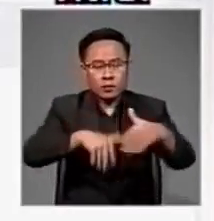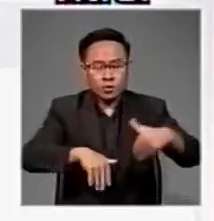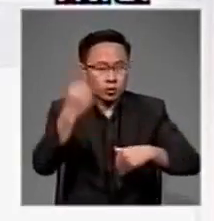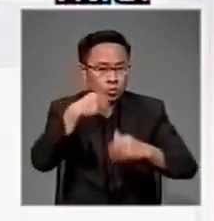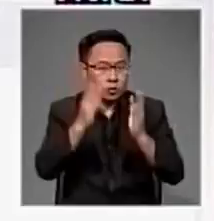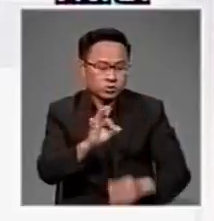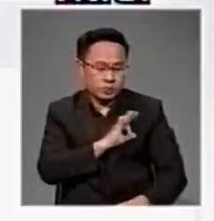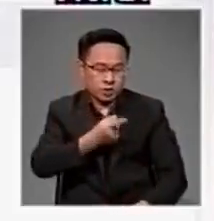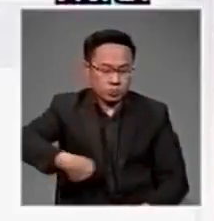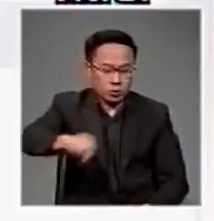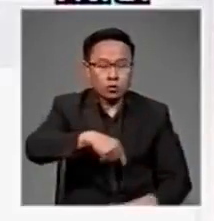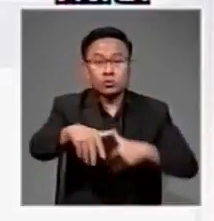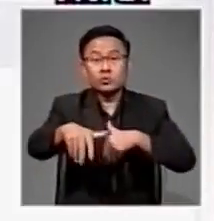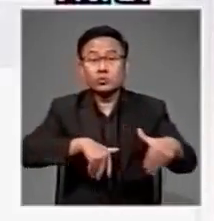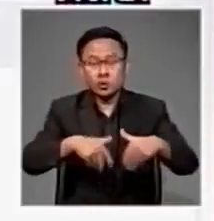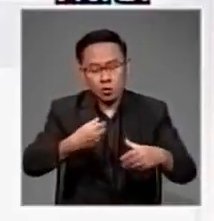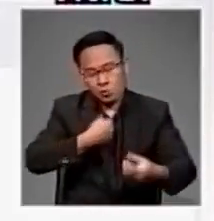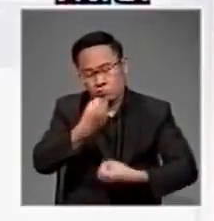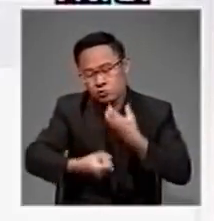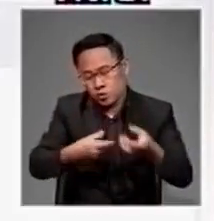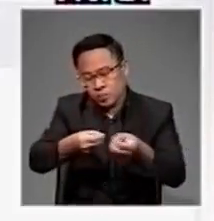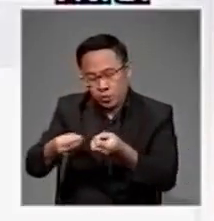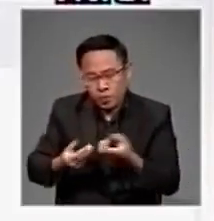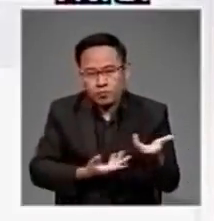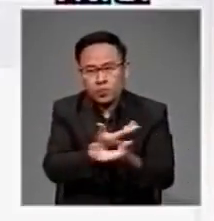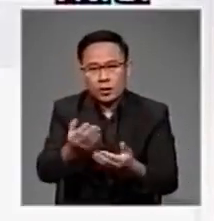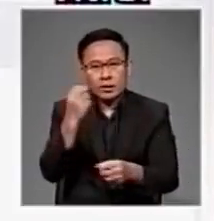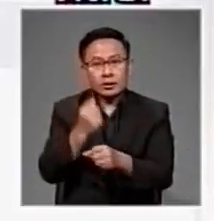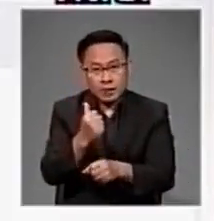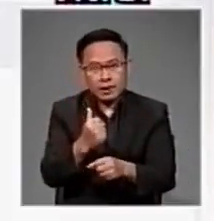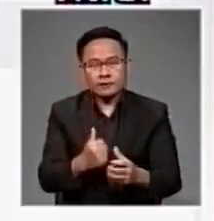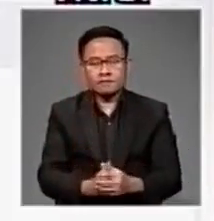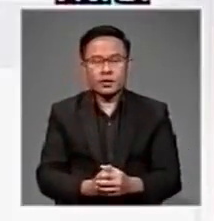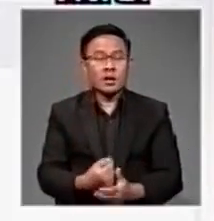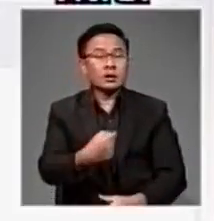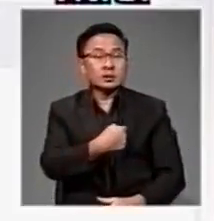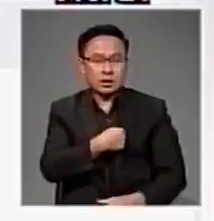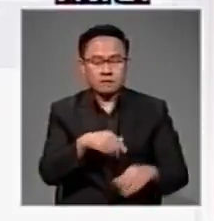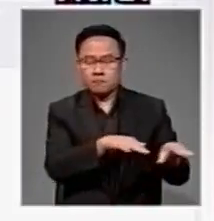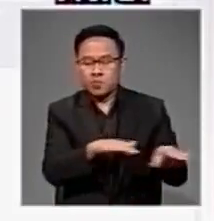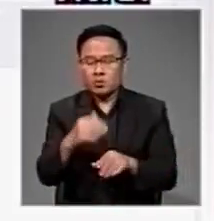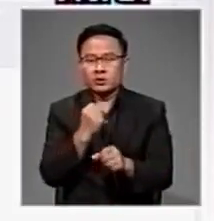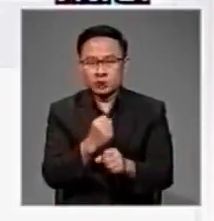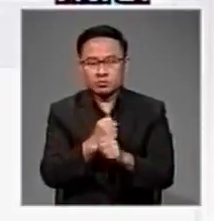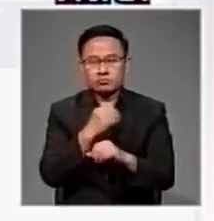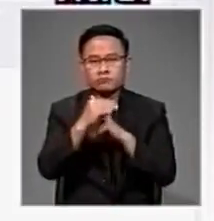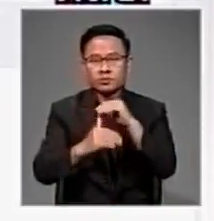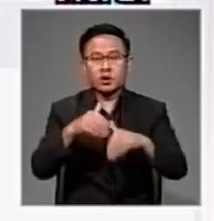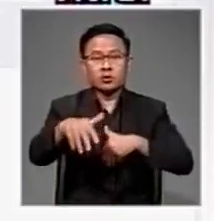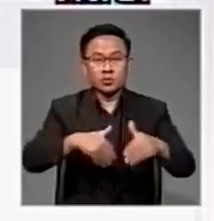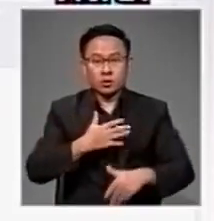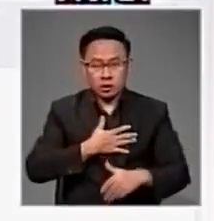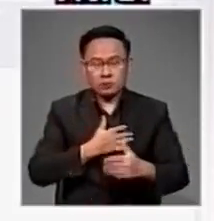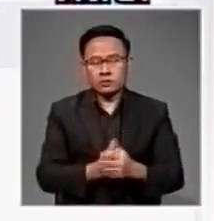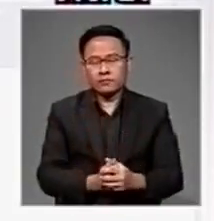ทุกอย่างในการดำเนินงานเพื่อให้ทุกคนมีส่วนร่วมให้สมาชิกในชุมชนมีส่วนร่วมที่ทำงานกันได้พร้อมใ